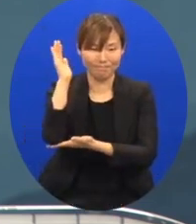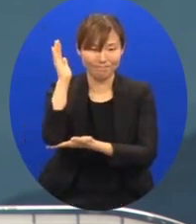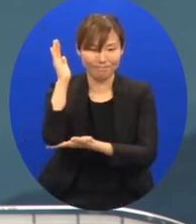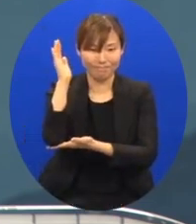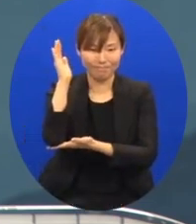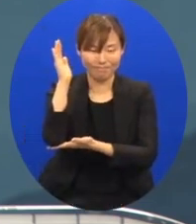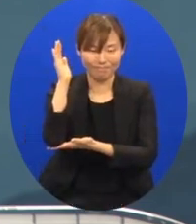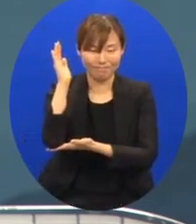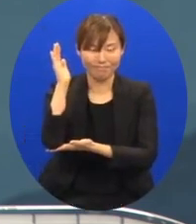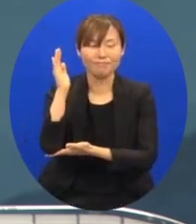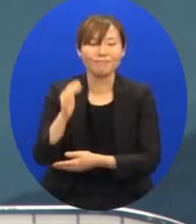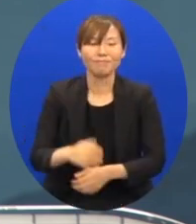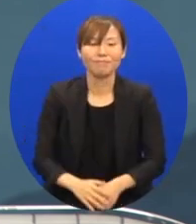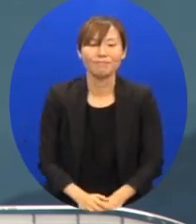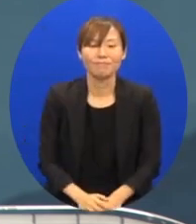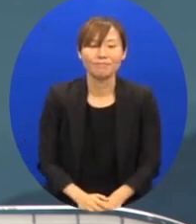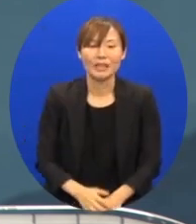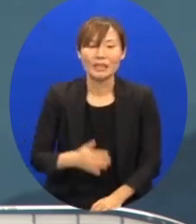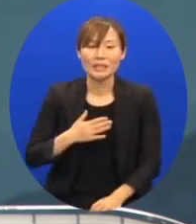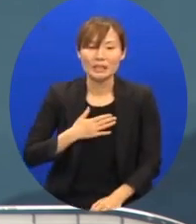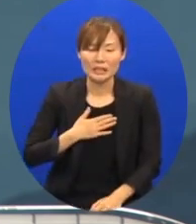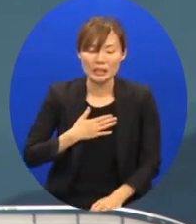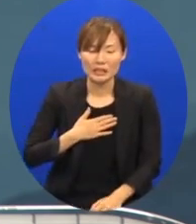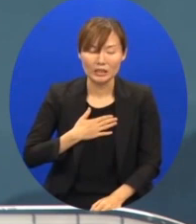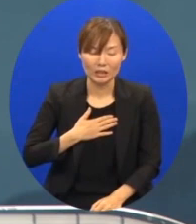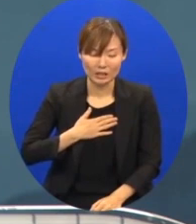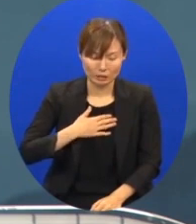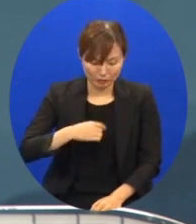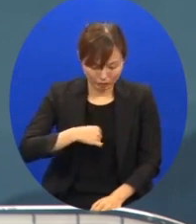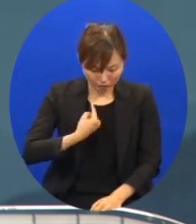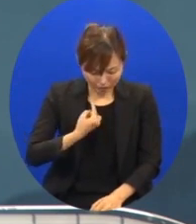여러분 이것이 저 자신의 문제임